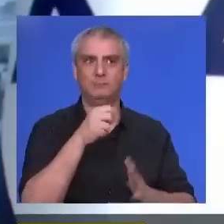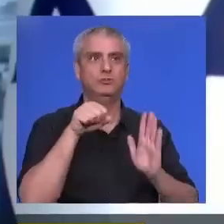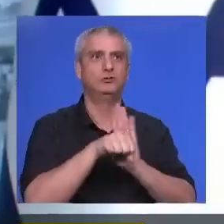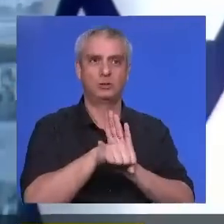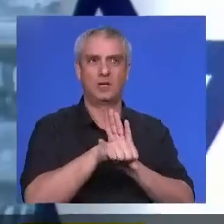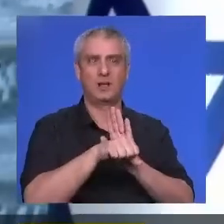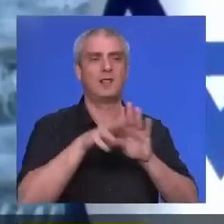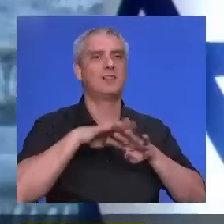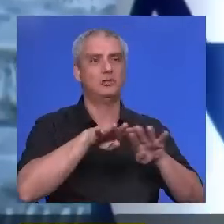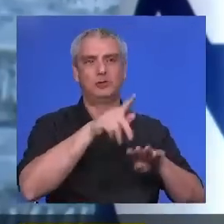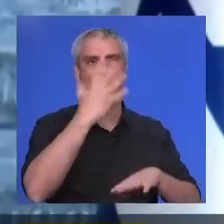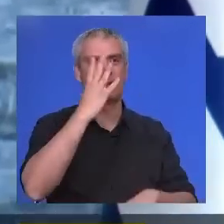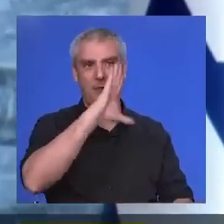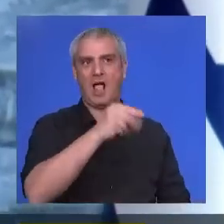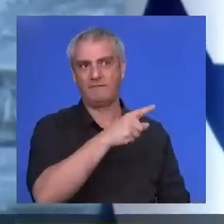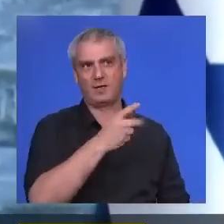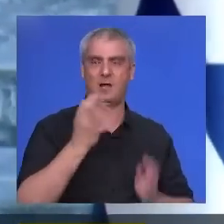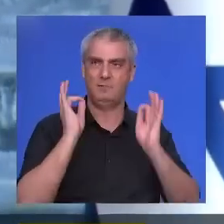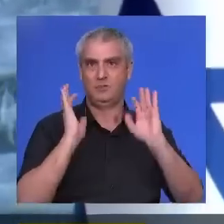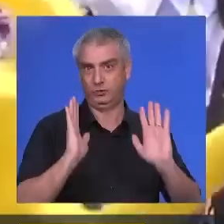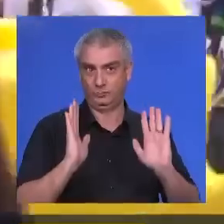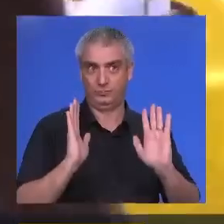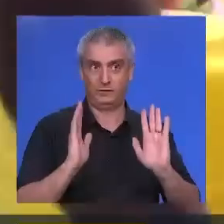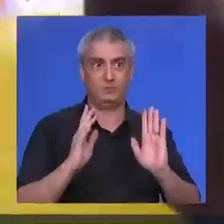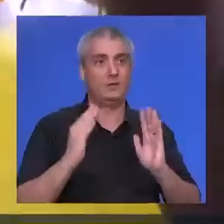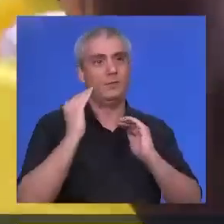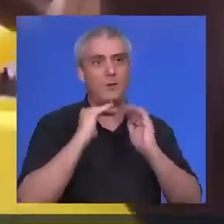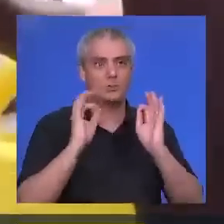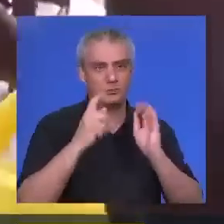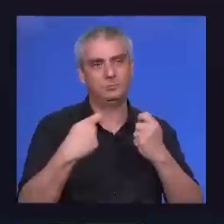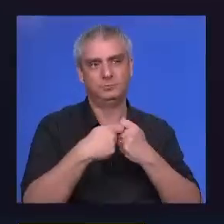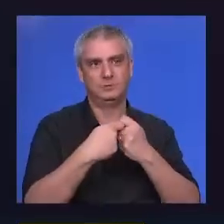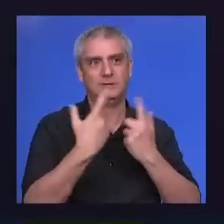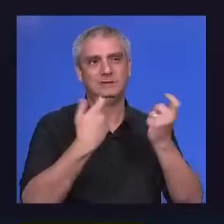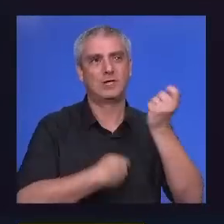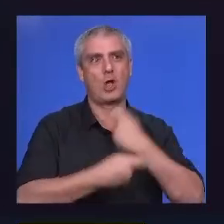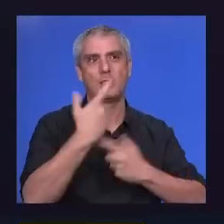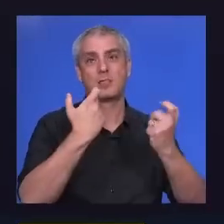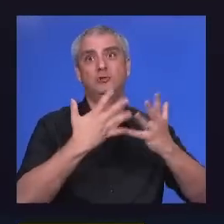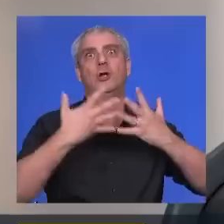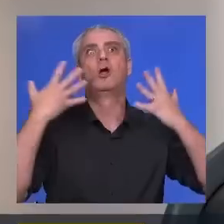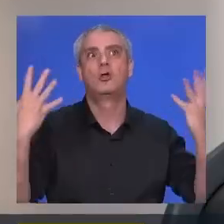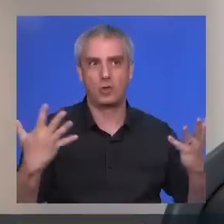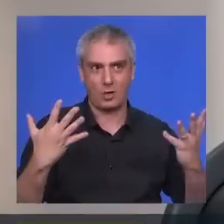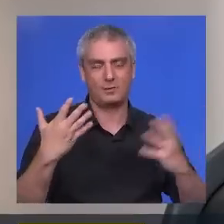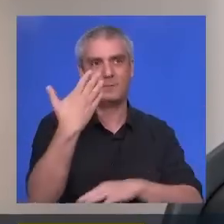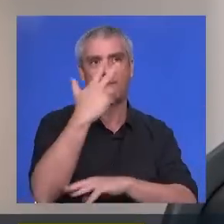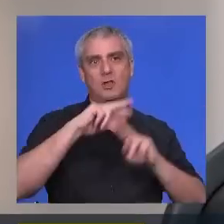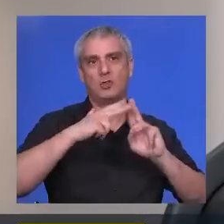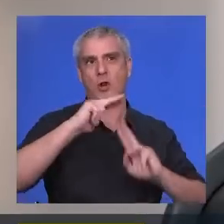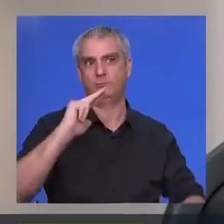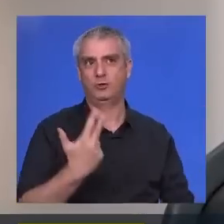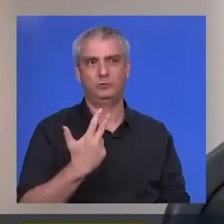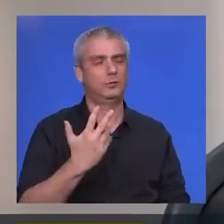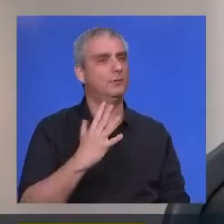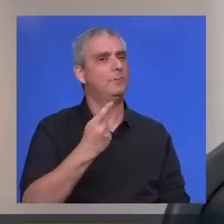באנגולה אפריקה. זה באופן רשמי. באופן הפחות רשמי שמו נקשר לעסקות נשק גדולות במדינות עולם שלישי. What's your answer to